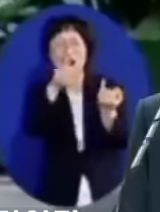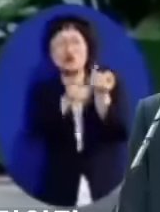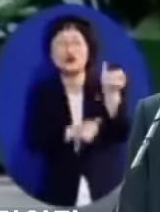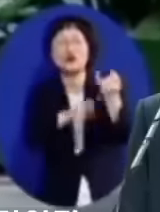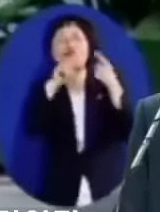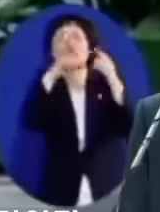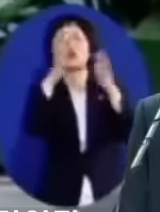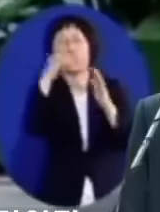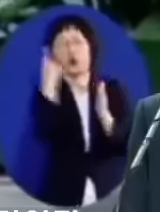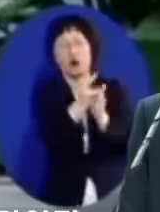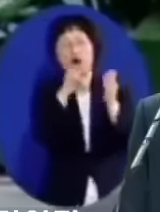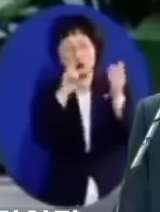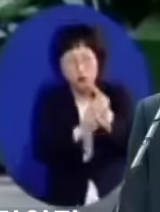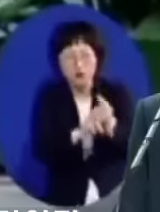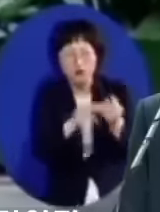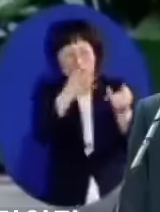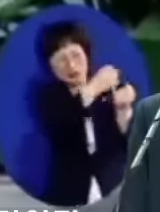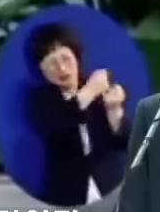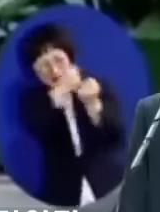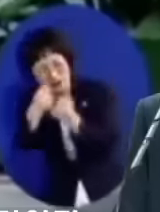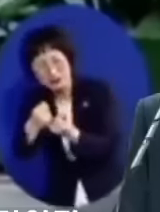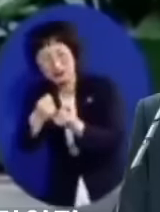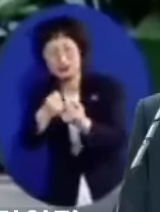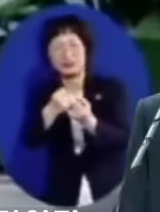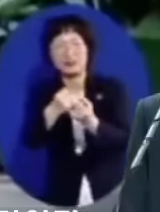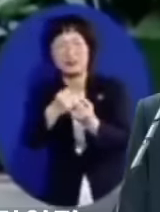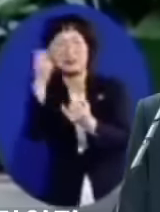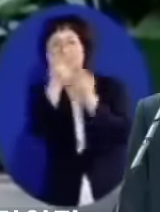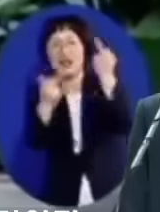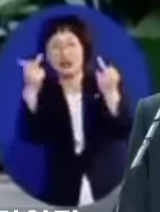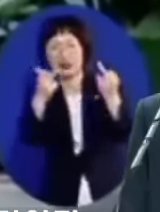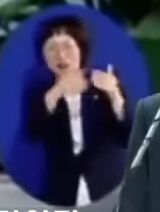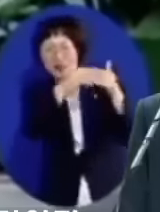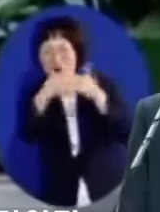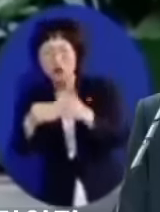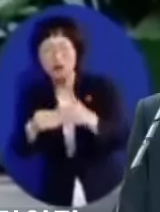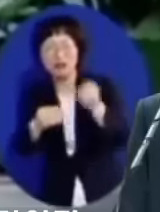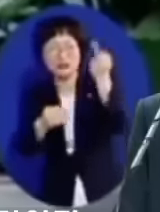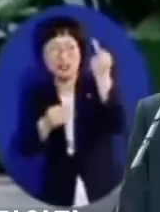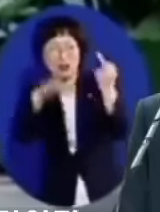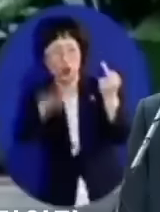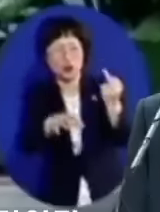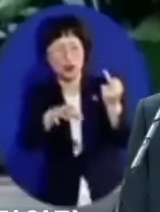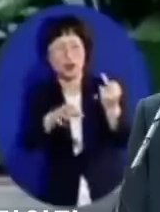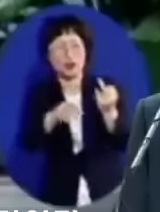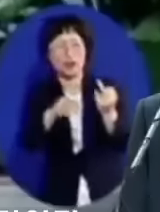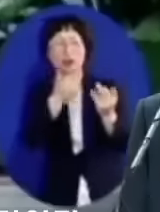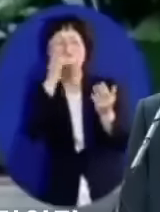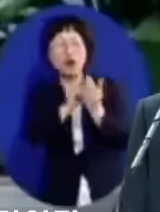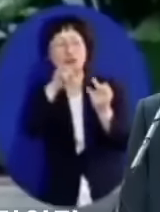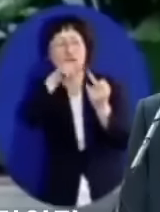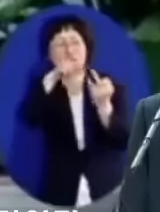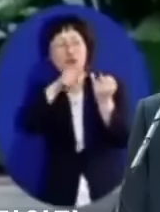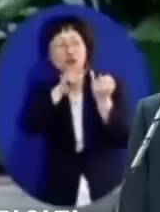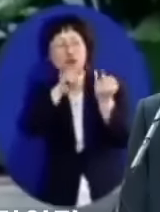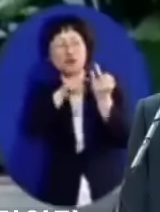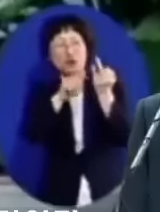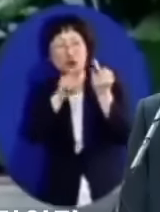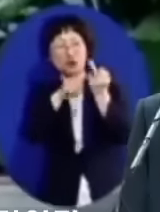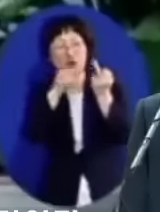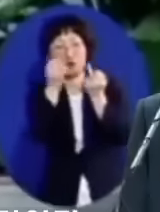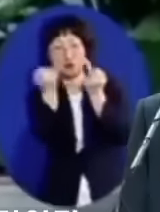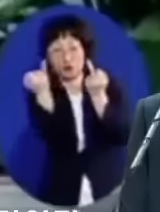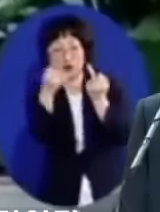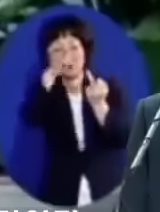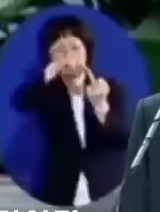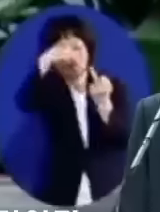숨어있다가 잡혀서 무등산으로 끌러 올라가서 그 산에서 바위 위에서 밀어내리려고 옷도